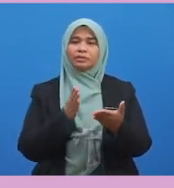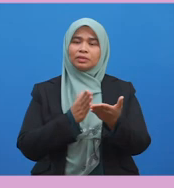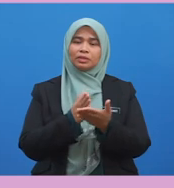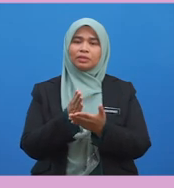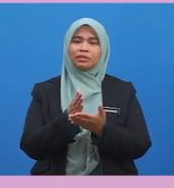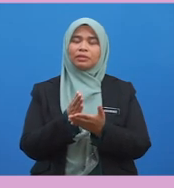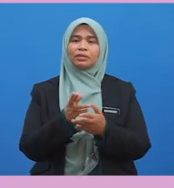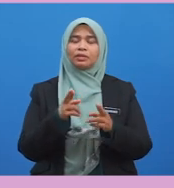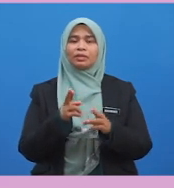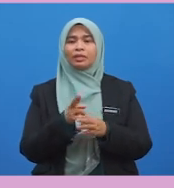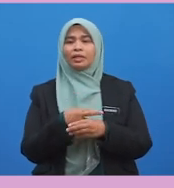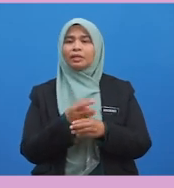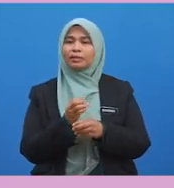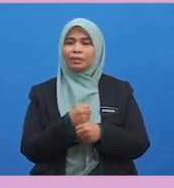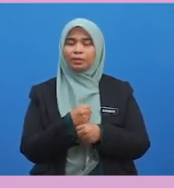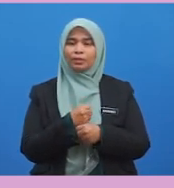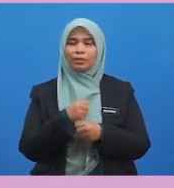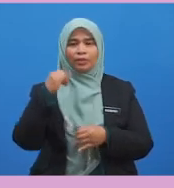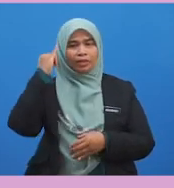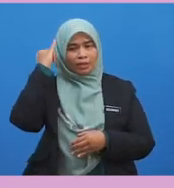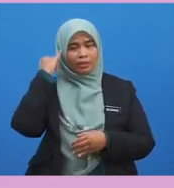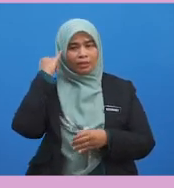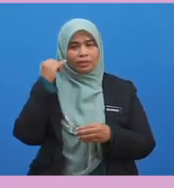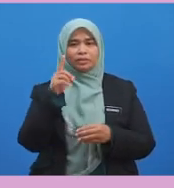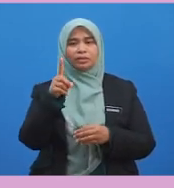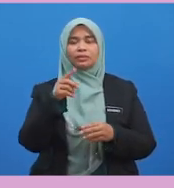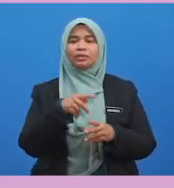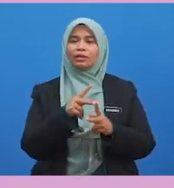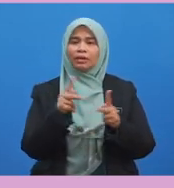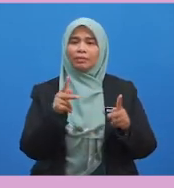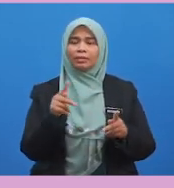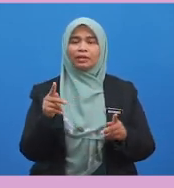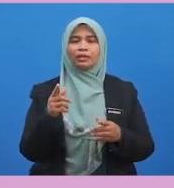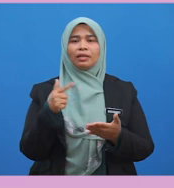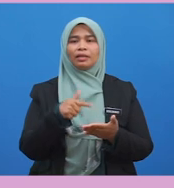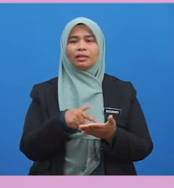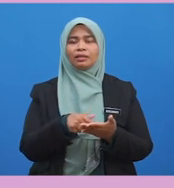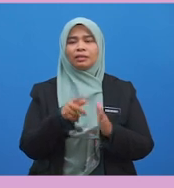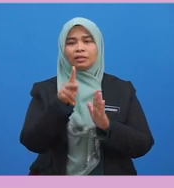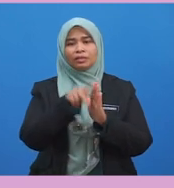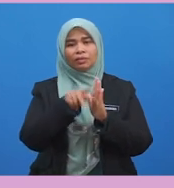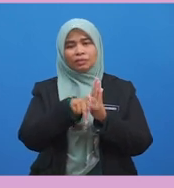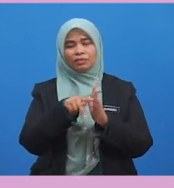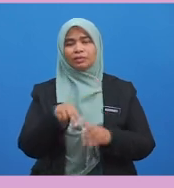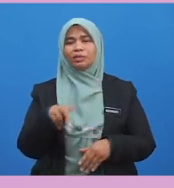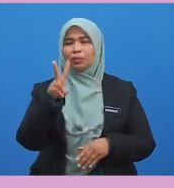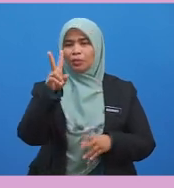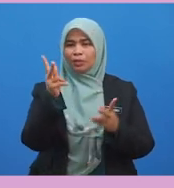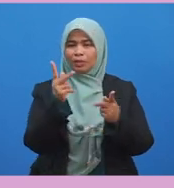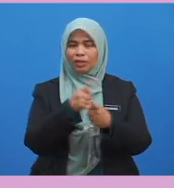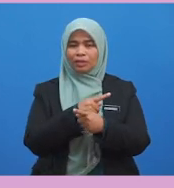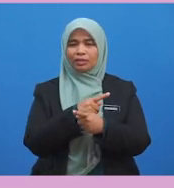Seterusnya, reka bentuk idea pertama dikembangkan lagi sekurang-kurangnya dua kali perkembangan